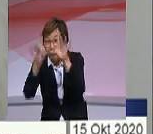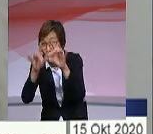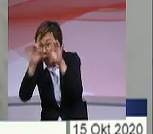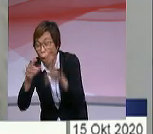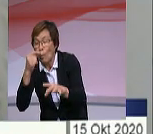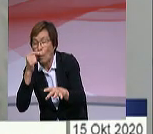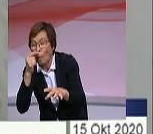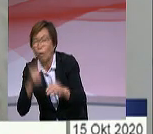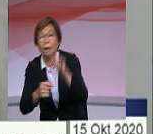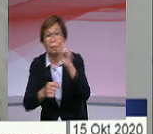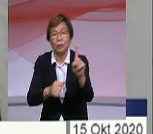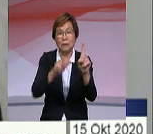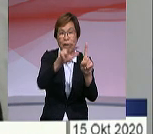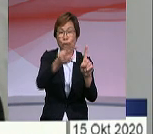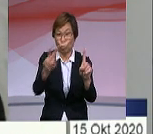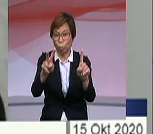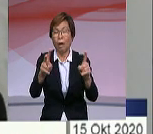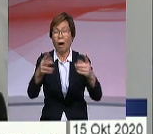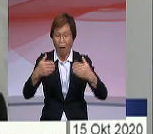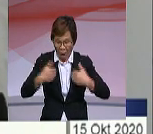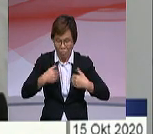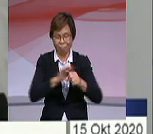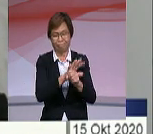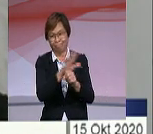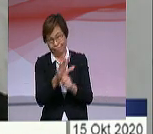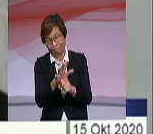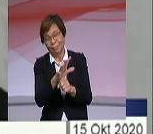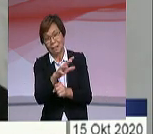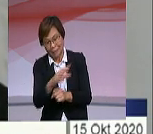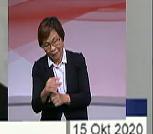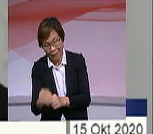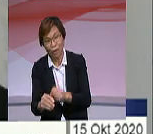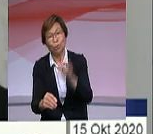di mana 132 kes dikesan positif COVID-19,